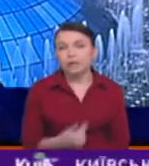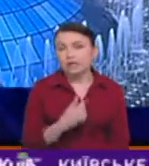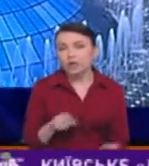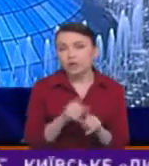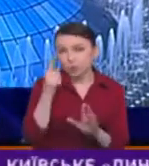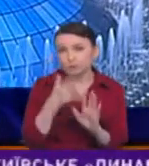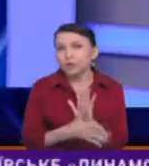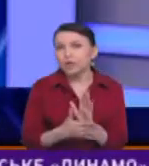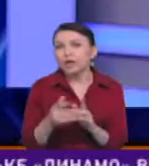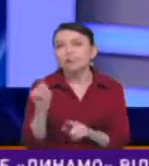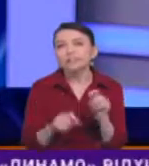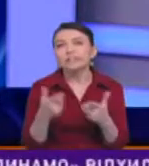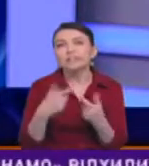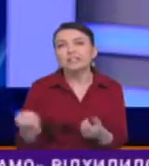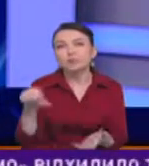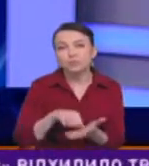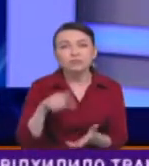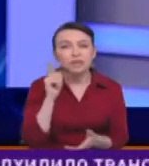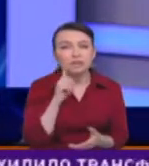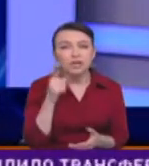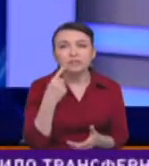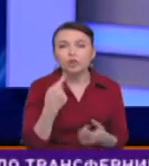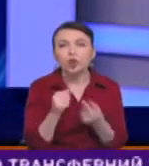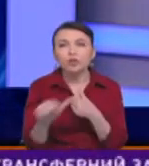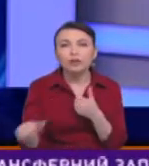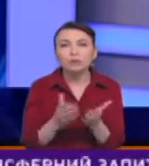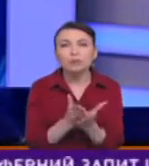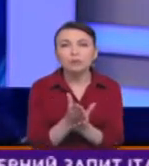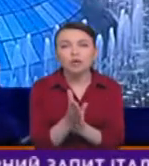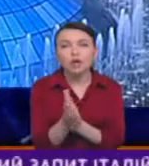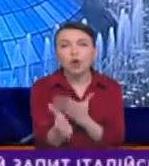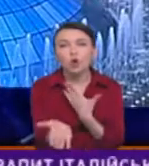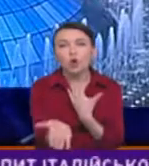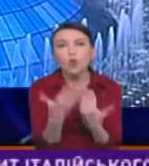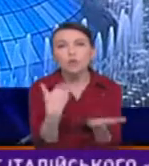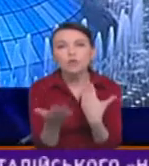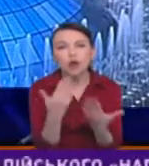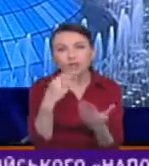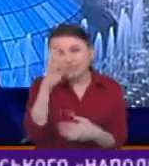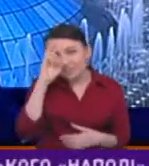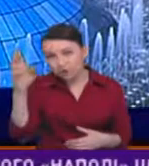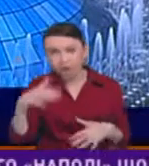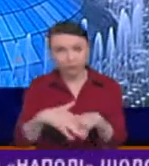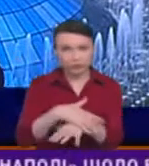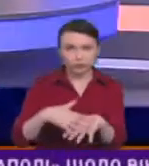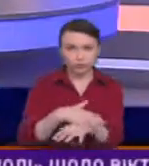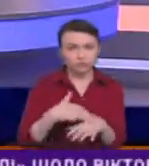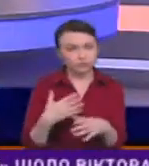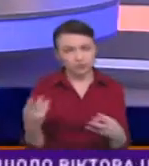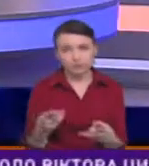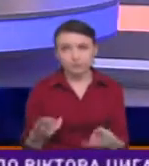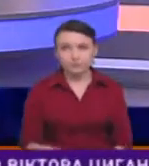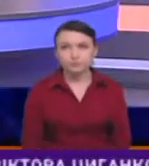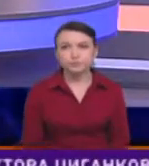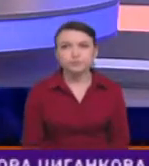конференції IT, де виступав Зеленський, там сказав, що окремий напрямок – комунікація держави з суспільством. Насправді. Я рефлексію